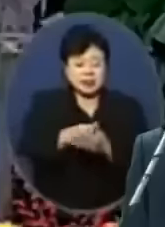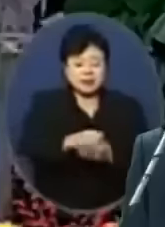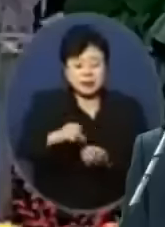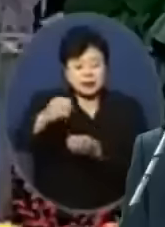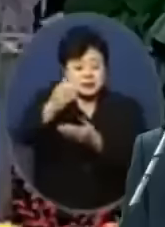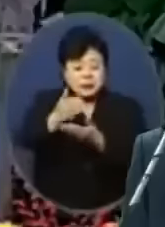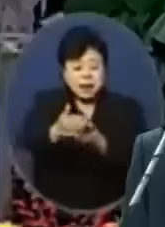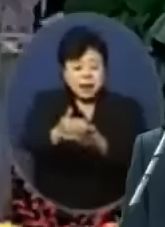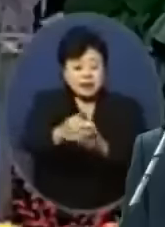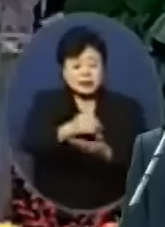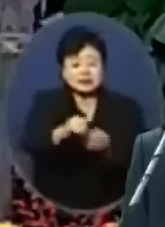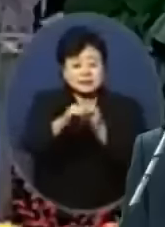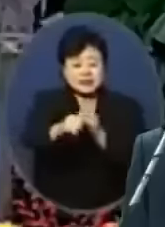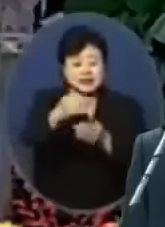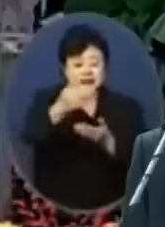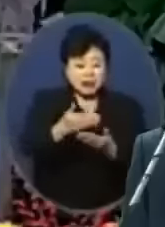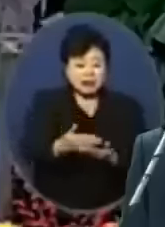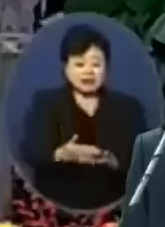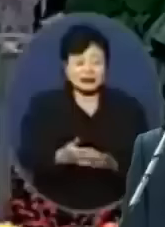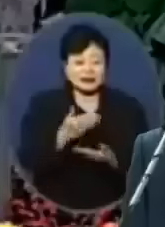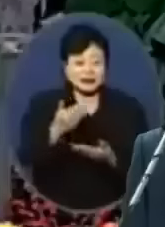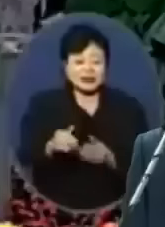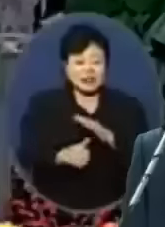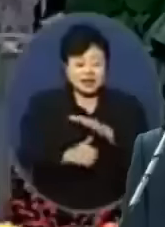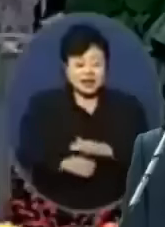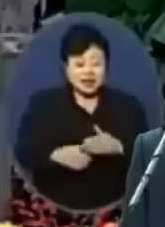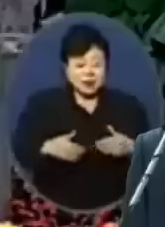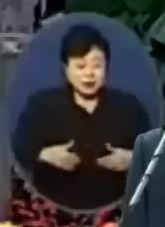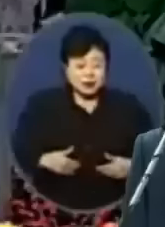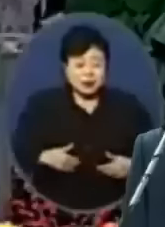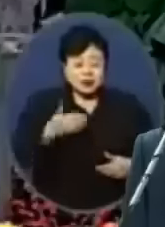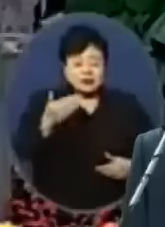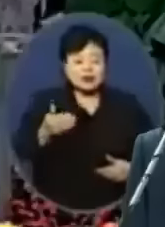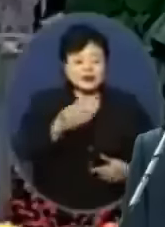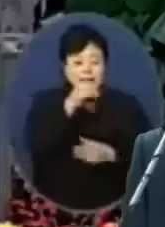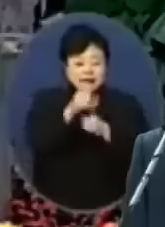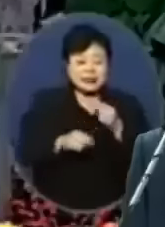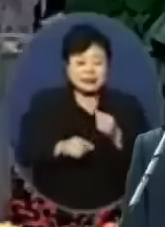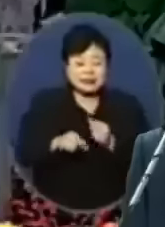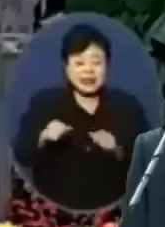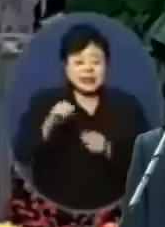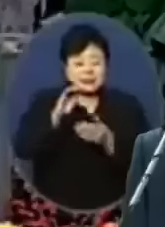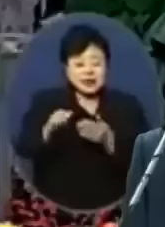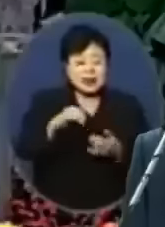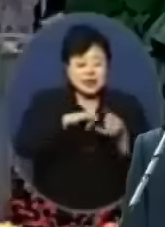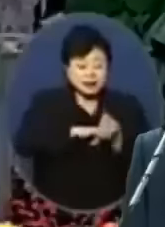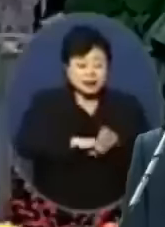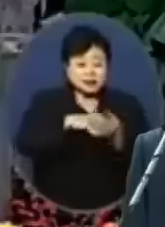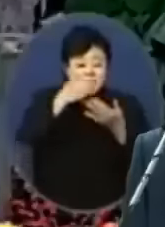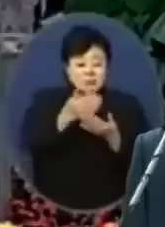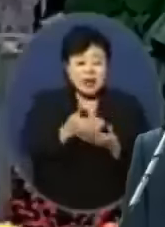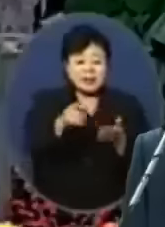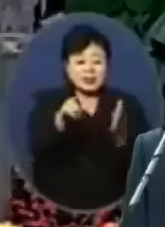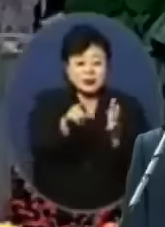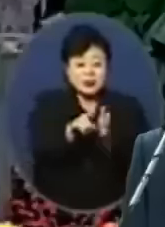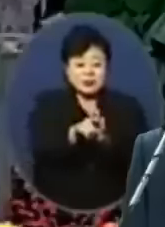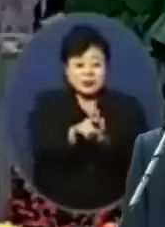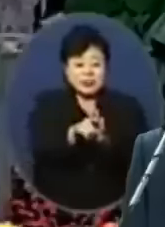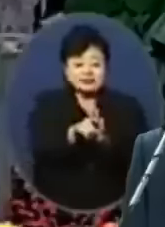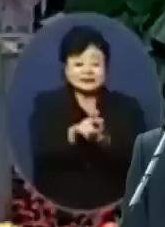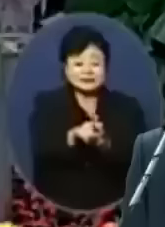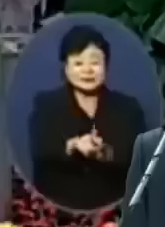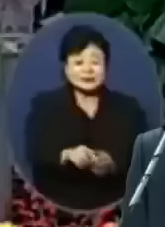버리지 말라. 이것이 큰 상을 얻게 하느니라. 너희에게 인내가 필요하면 너희가 하나님의 뜻을 행한 후에 약속하신 것을 받기